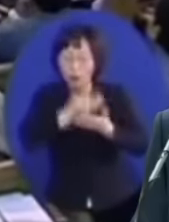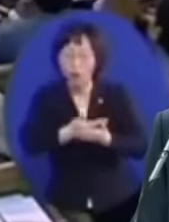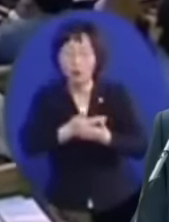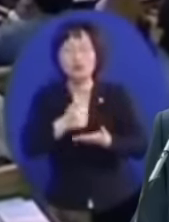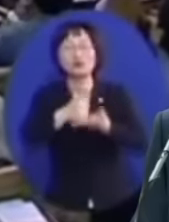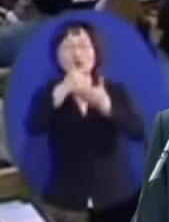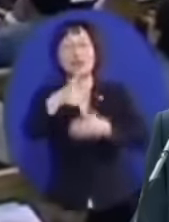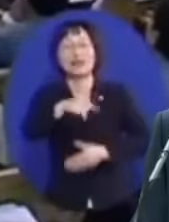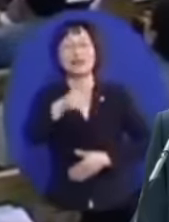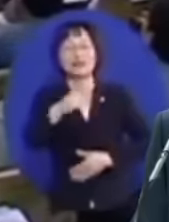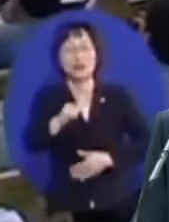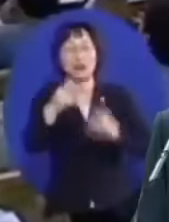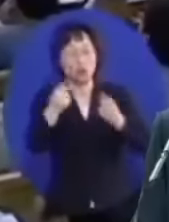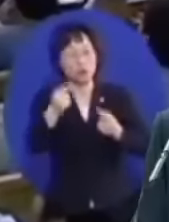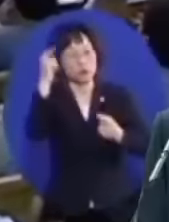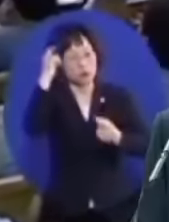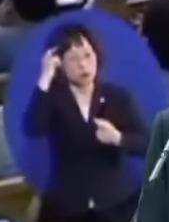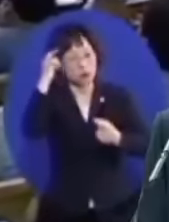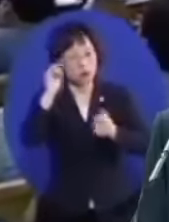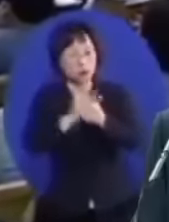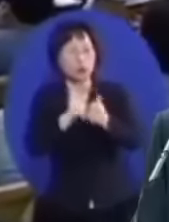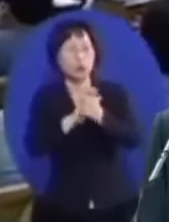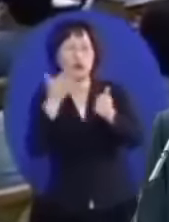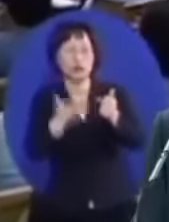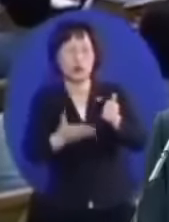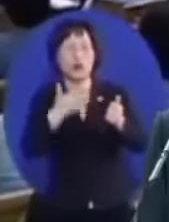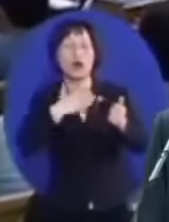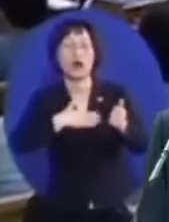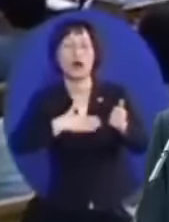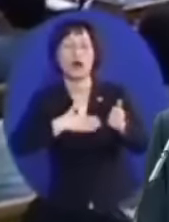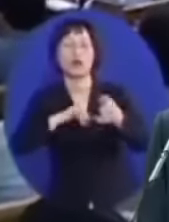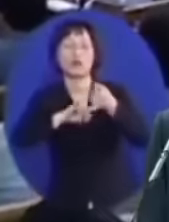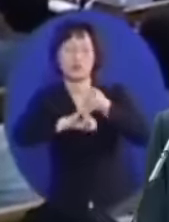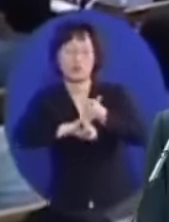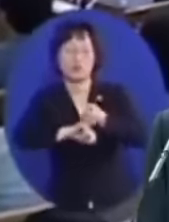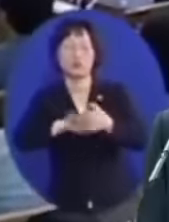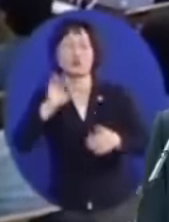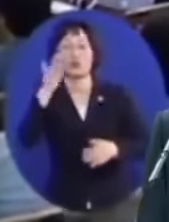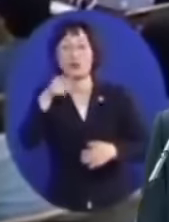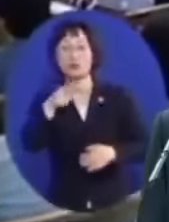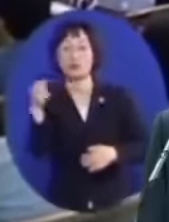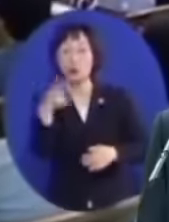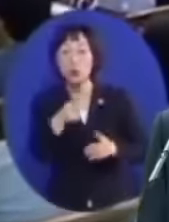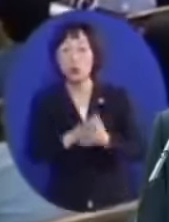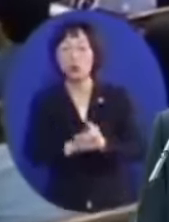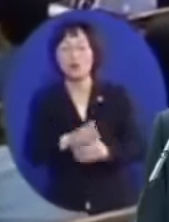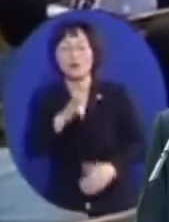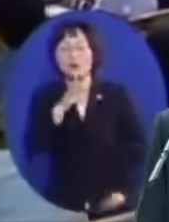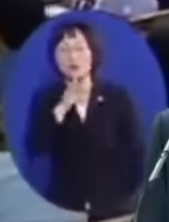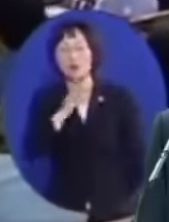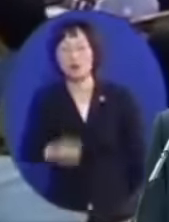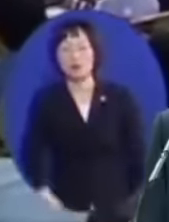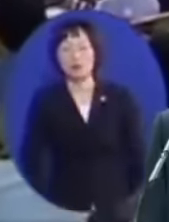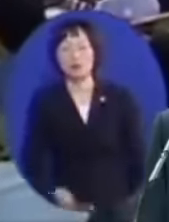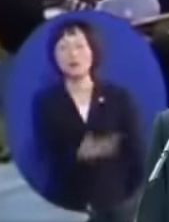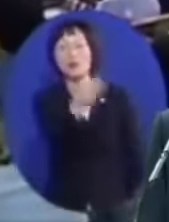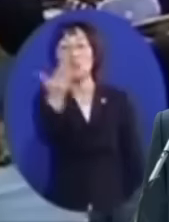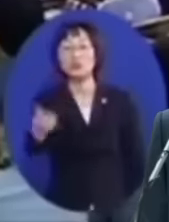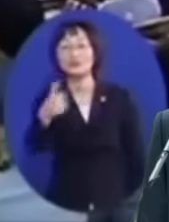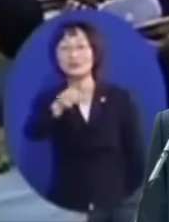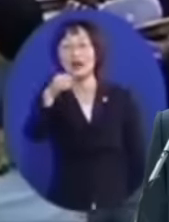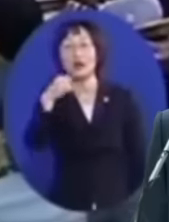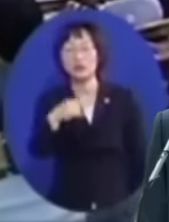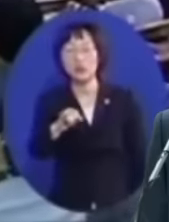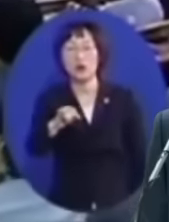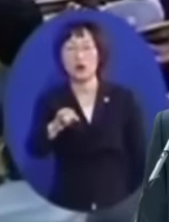대해주어야 한다는 것을 부모는 늘 알아야 되는 것입니다. 그리고 정말로 여러분 자녀를 키울